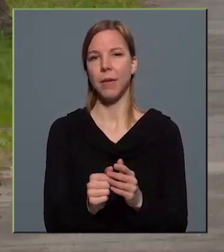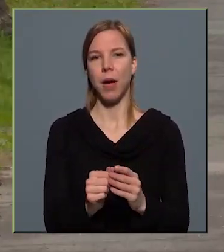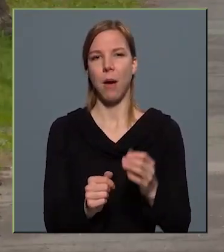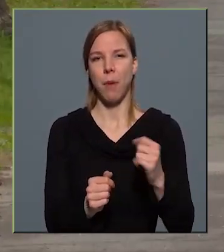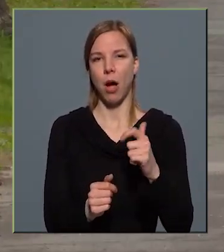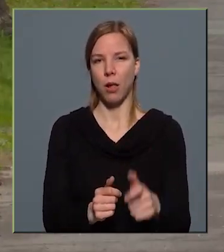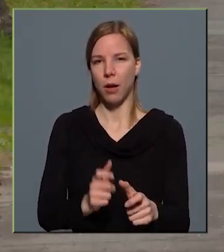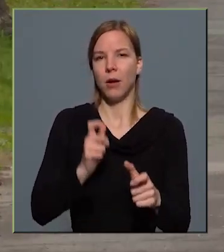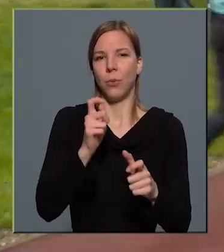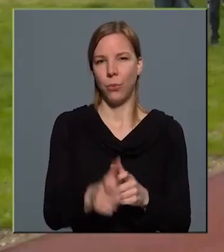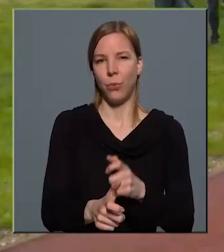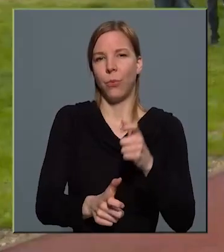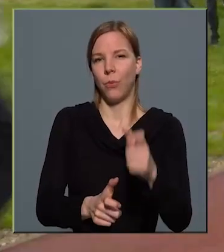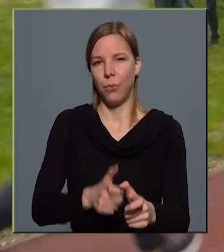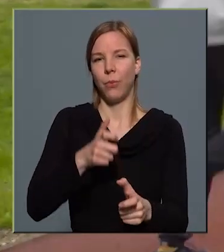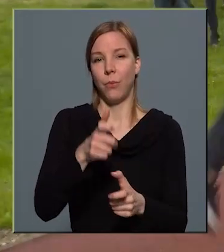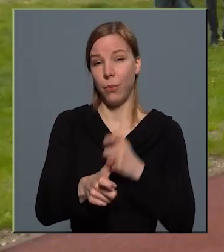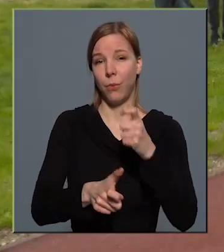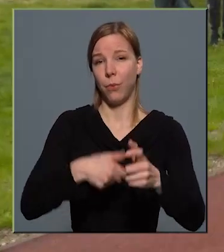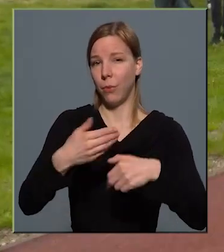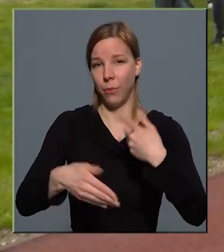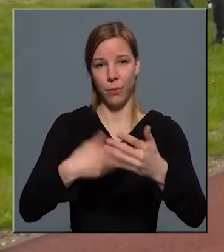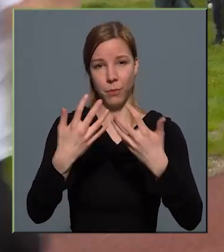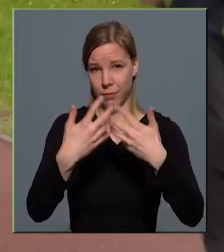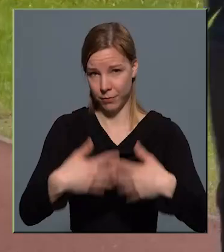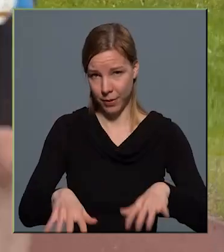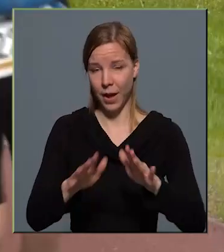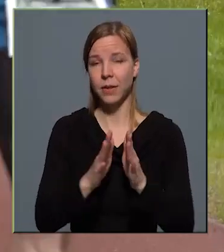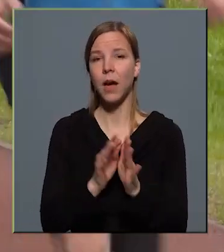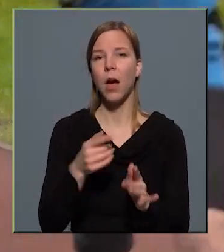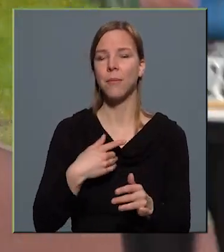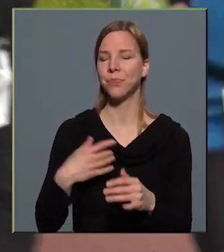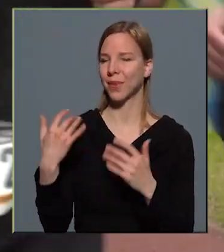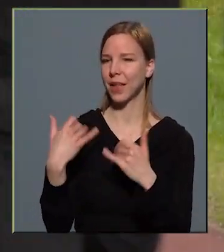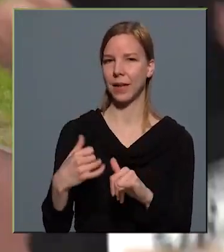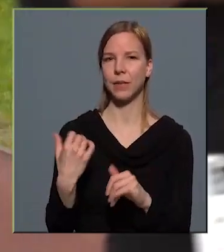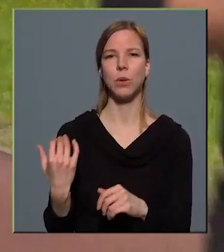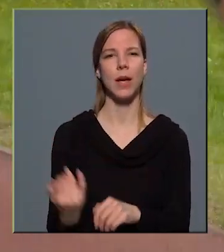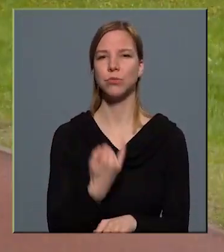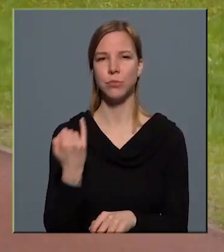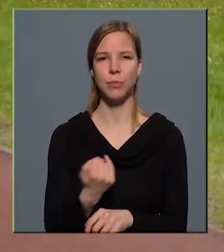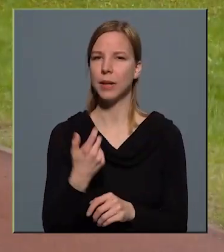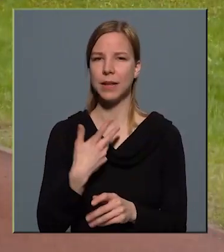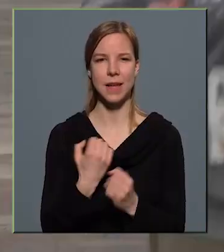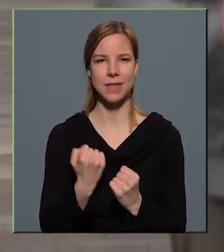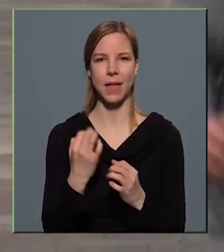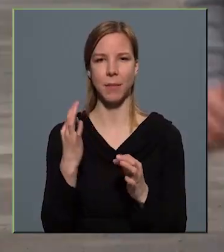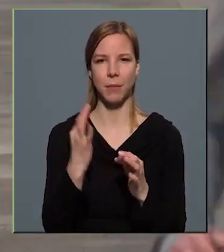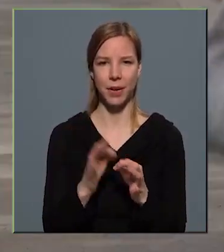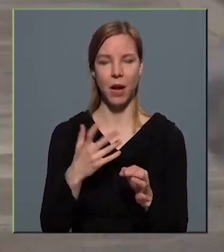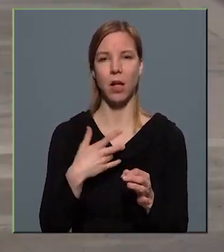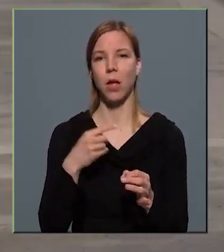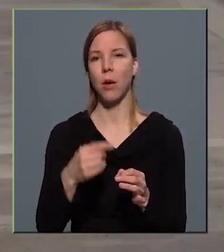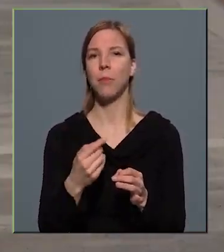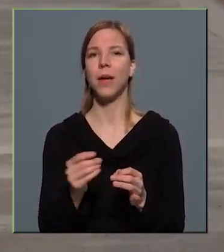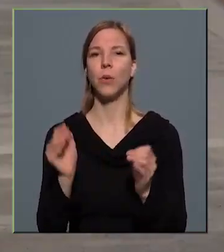meg a bal láb, meg a jobb láb utána már megy? Hát az elindulás mindig a legkritikusabb pillanat, mert ott áll vagy bukik az